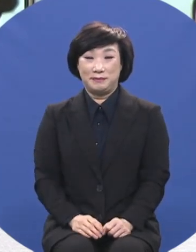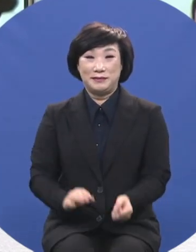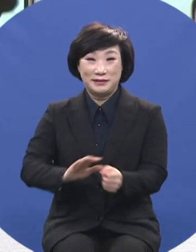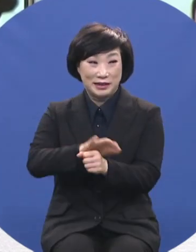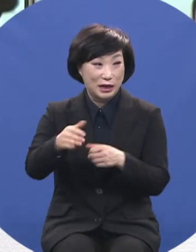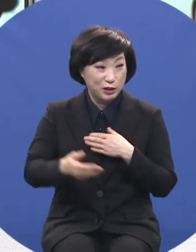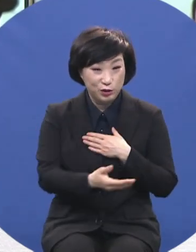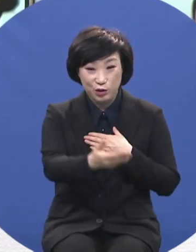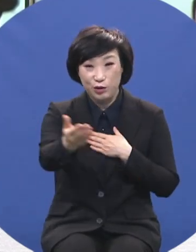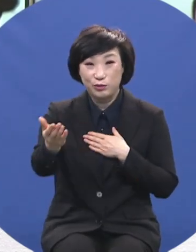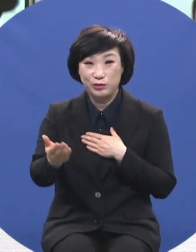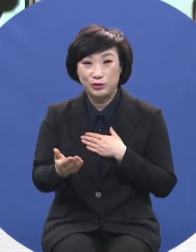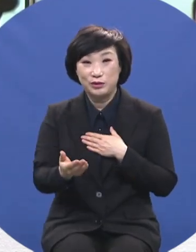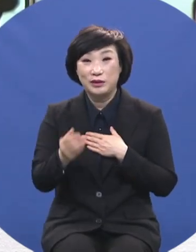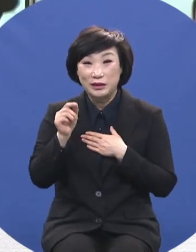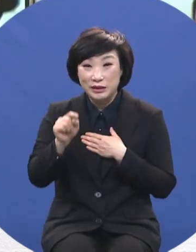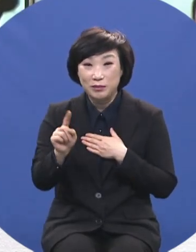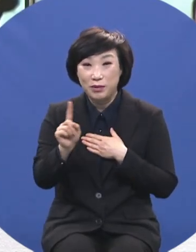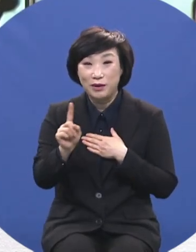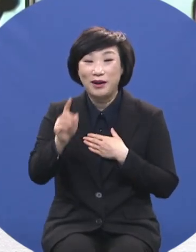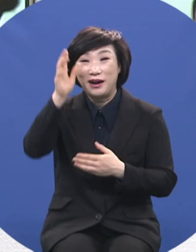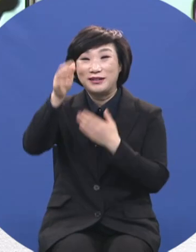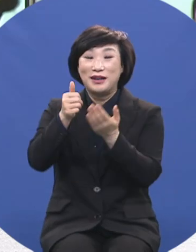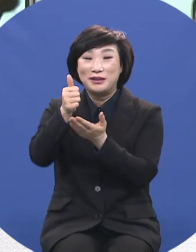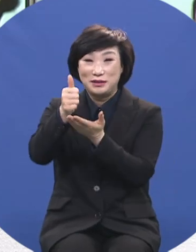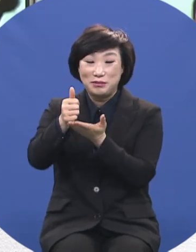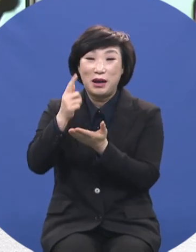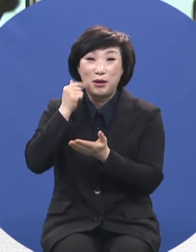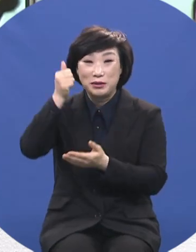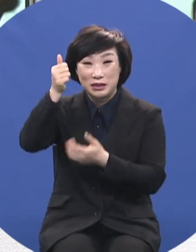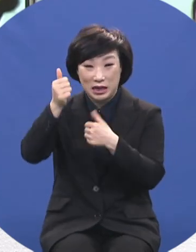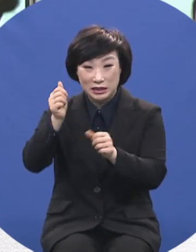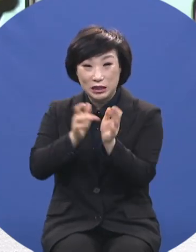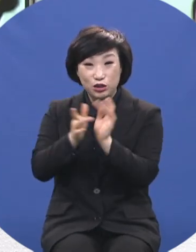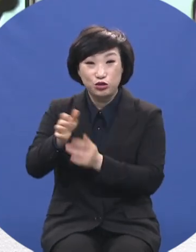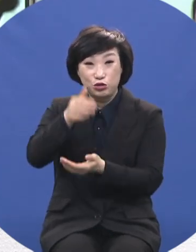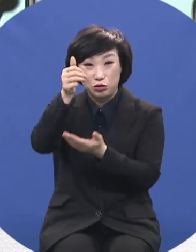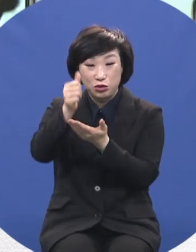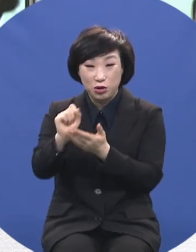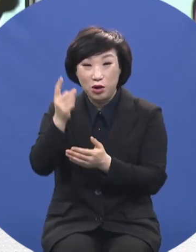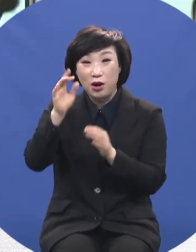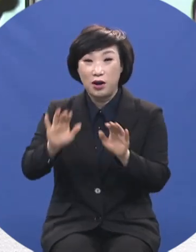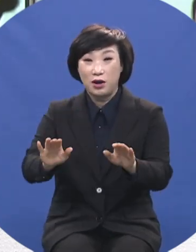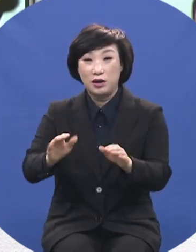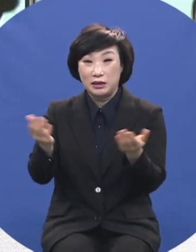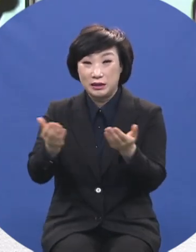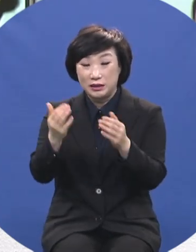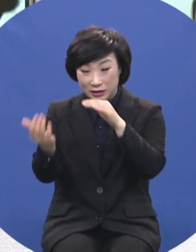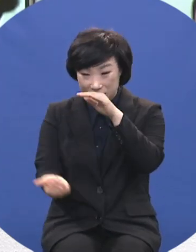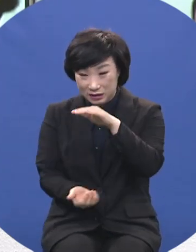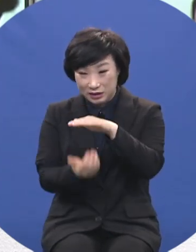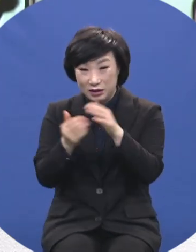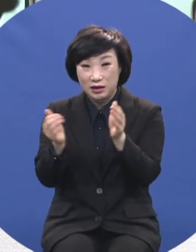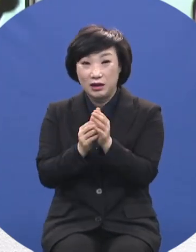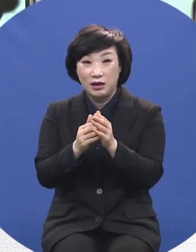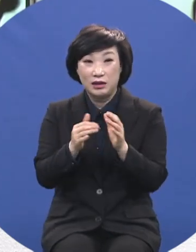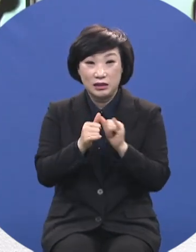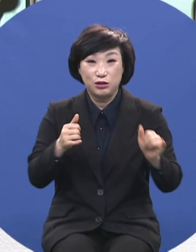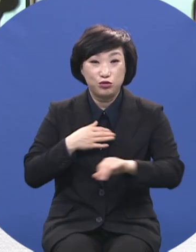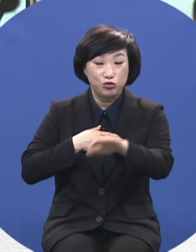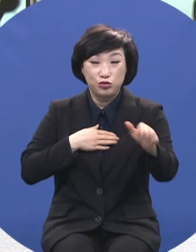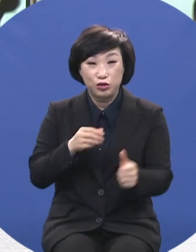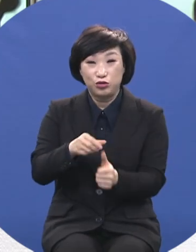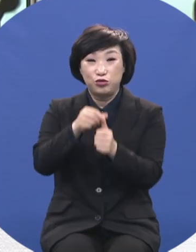사랑하는 여러분, 이것은 하나님 아버지의 아들 예수 그리스도를 통해서 이루신 인류